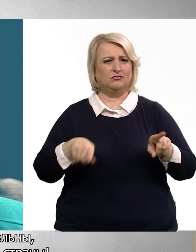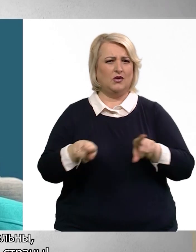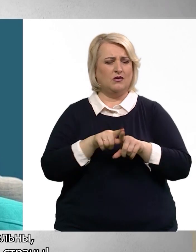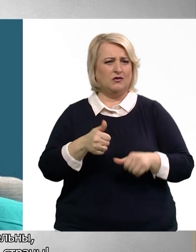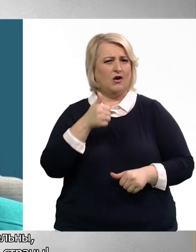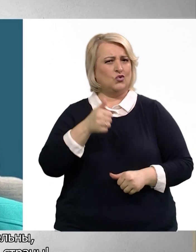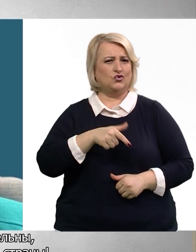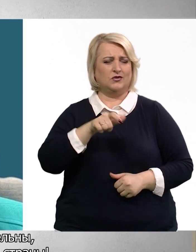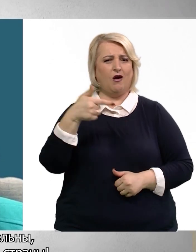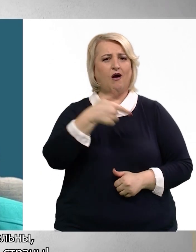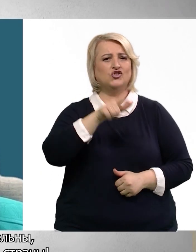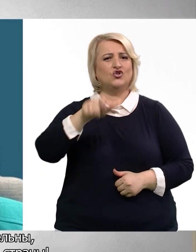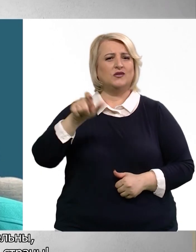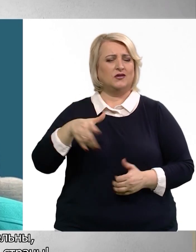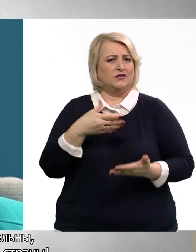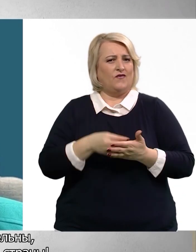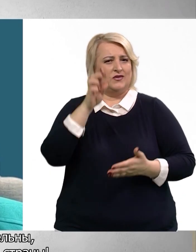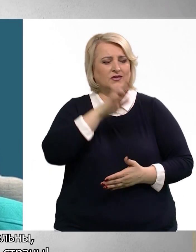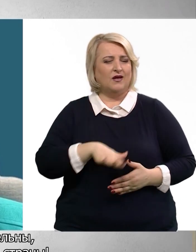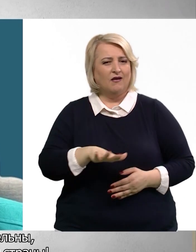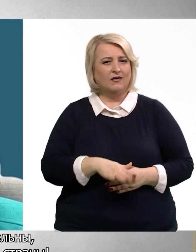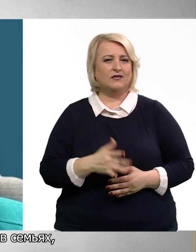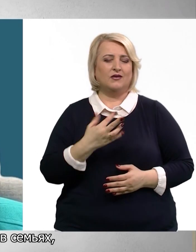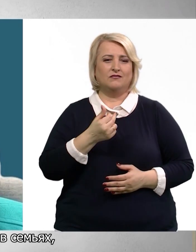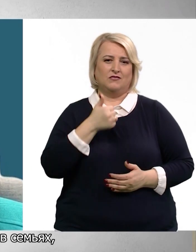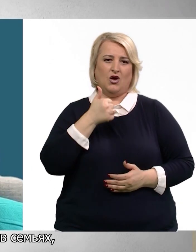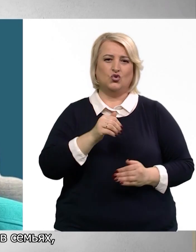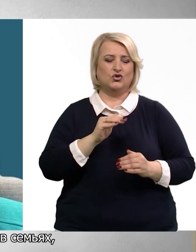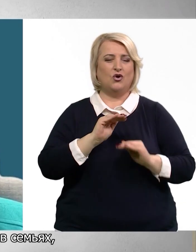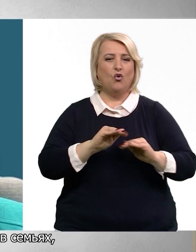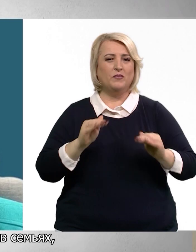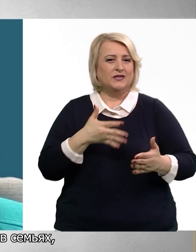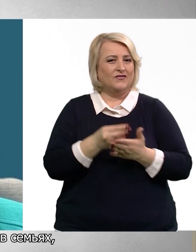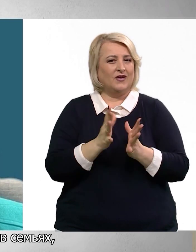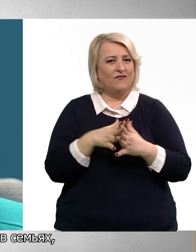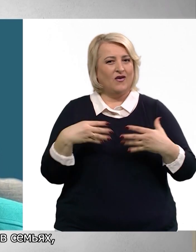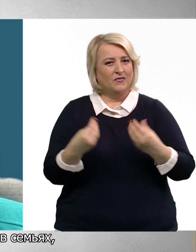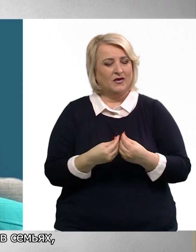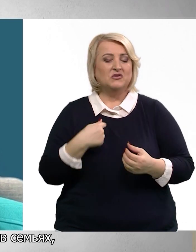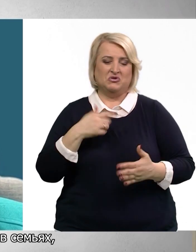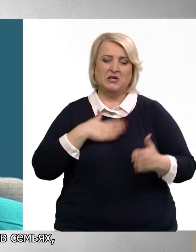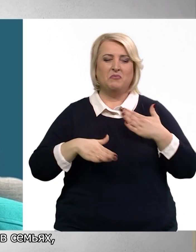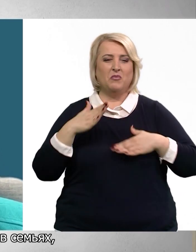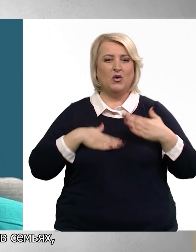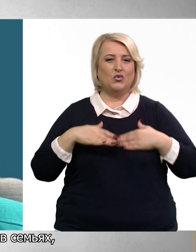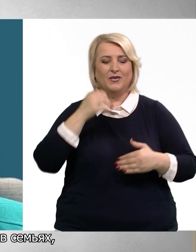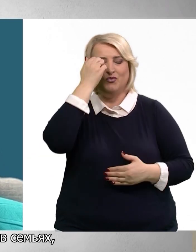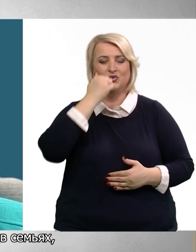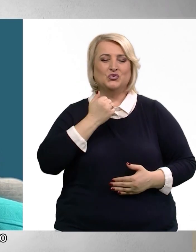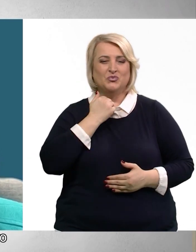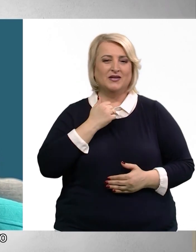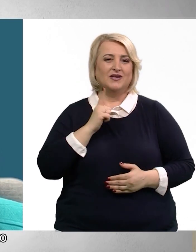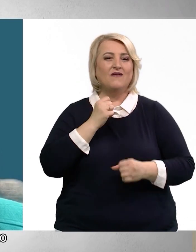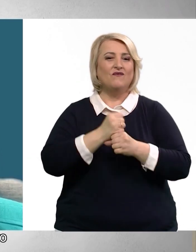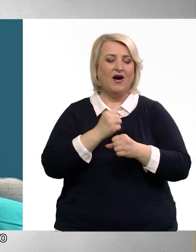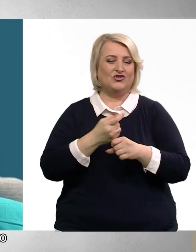sunt și cât de buni cetățeni ai țării lor și cât de buni copiii ai familiilor lor sunt și ne bucură aceste lucruri și